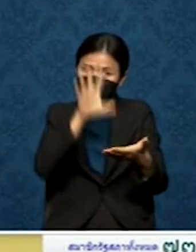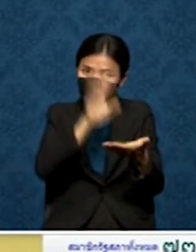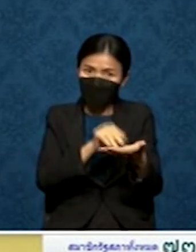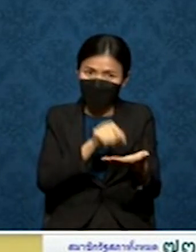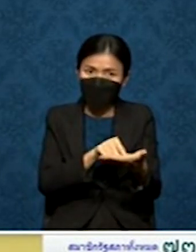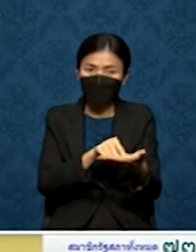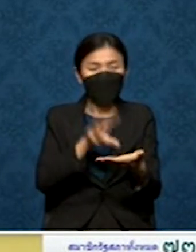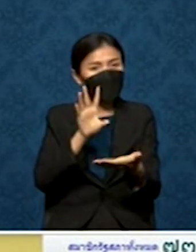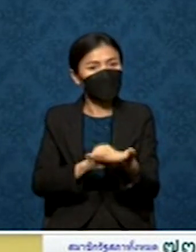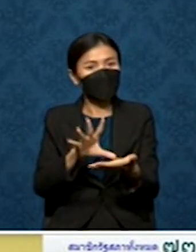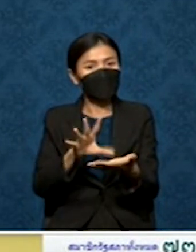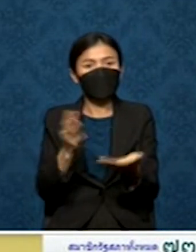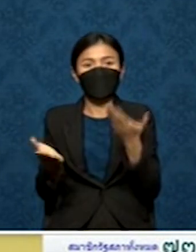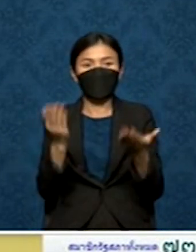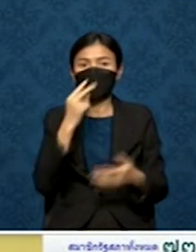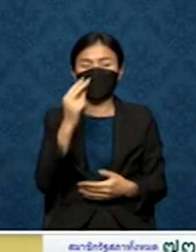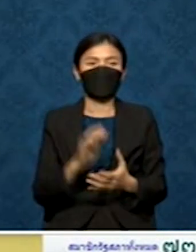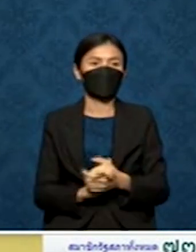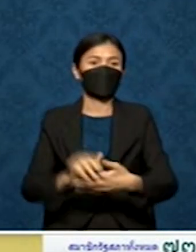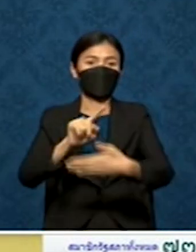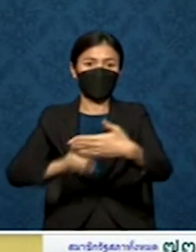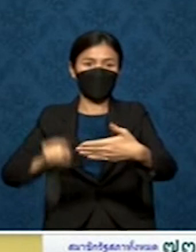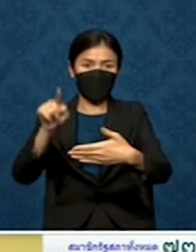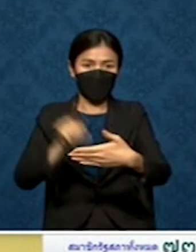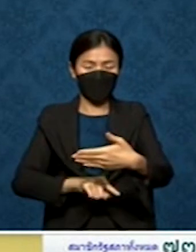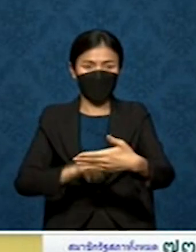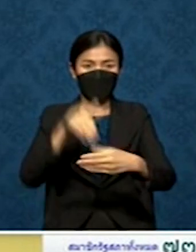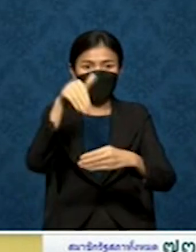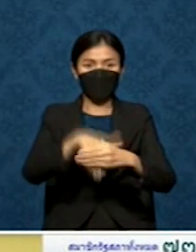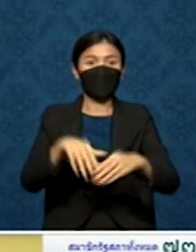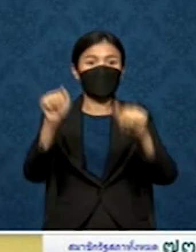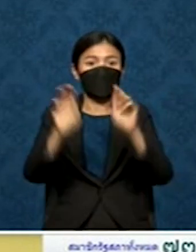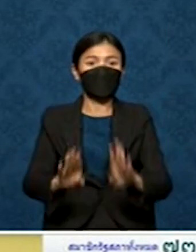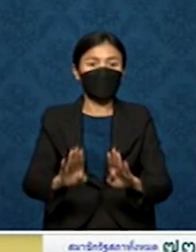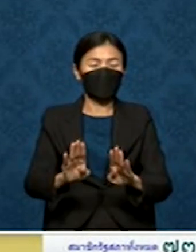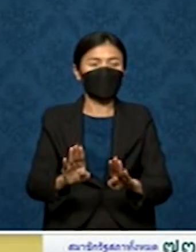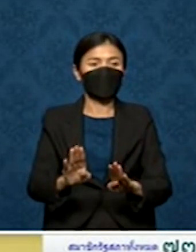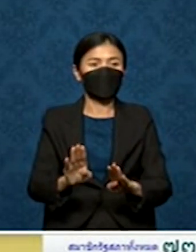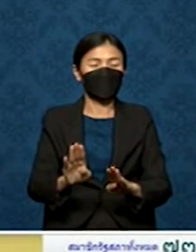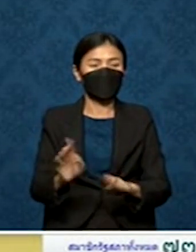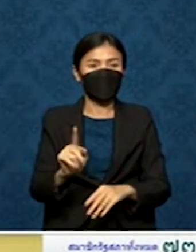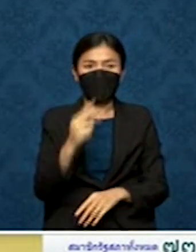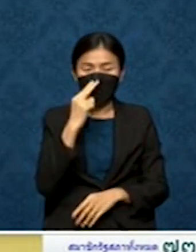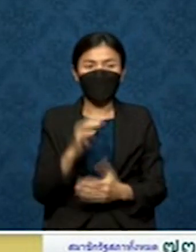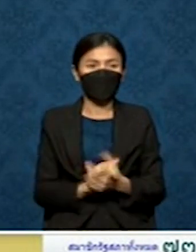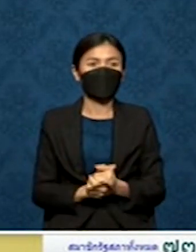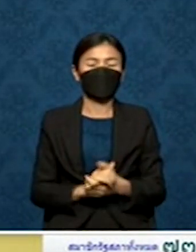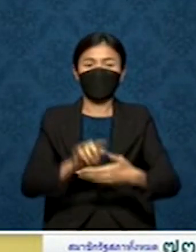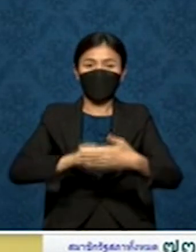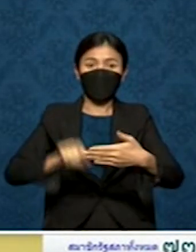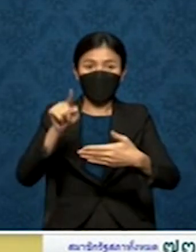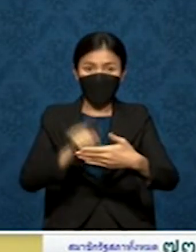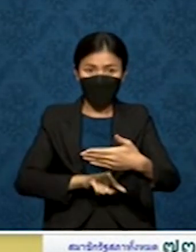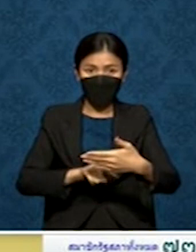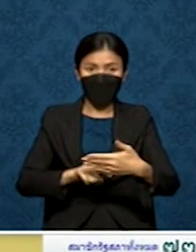าท่านเคยได้ยินไหม Absolute Majority System การเลือกตั้งส